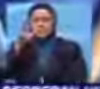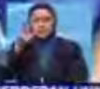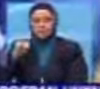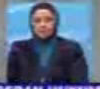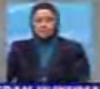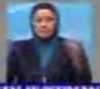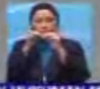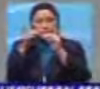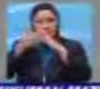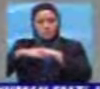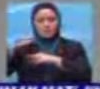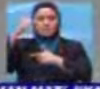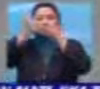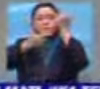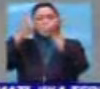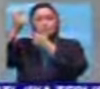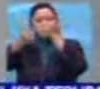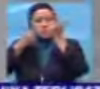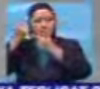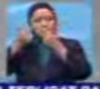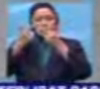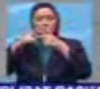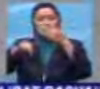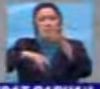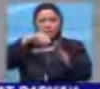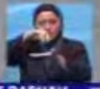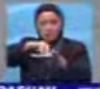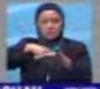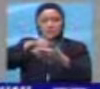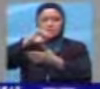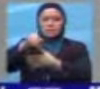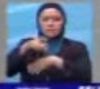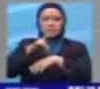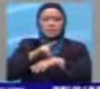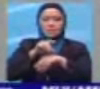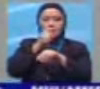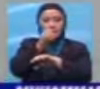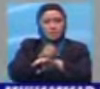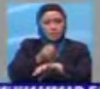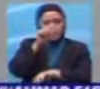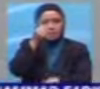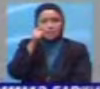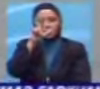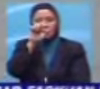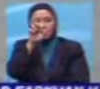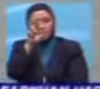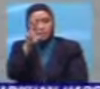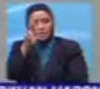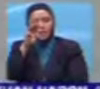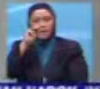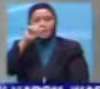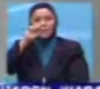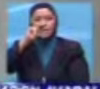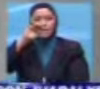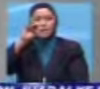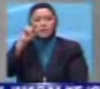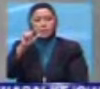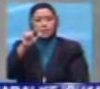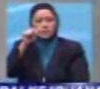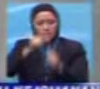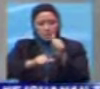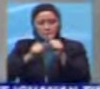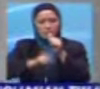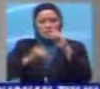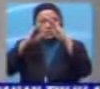meninjau tapak projek My Beautiful New Home di Batu 10 Lekir, Manjung. Setiap unit rumah berkeluasan